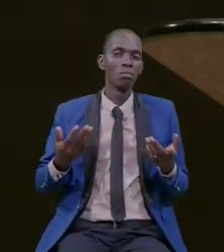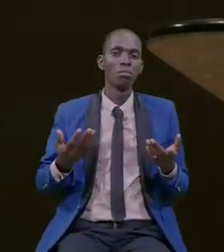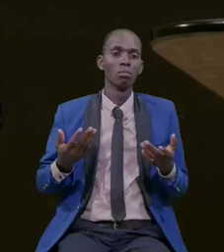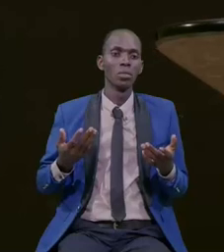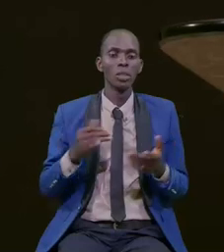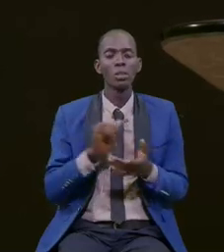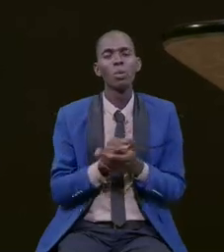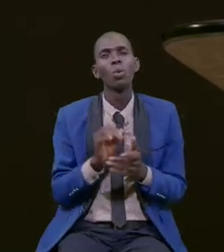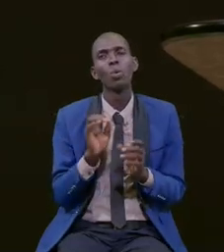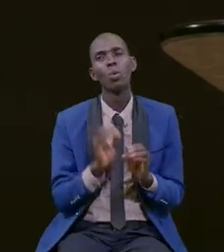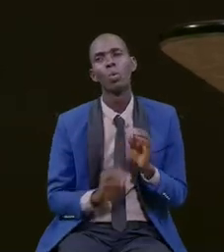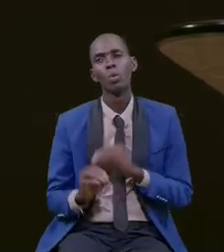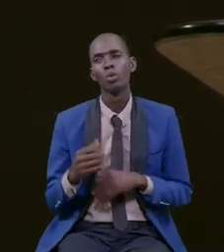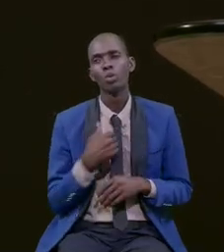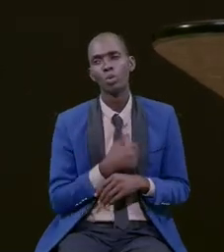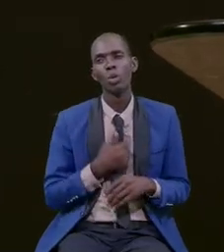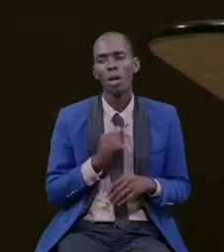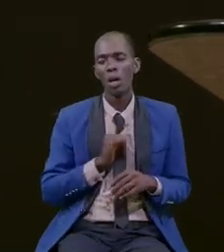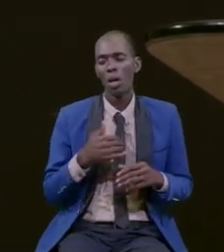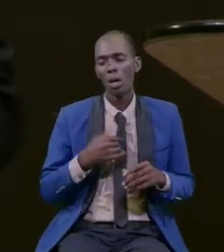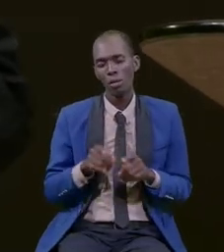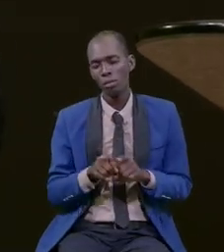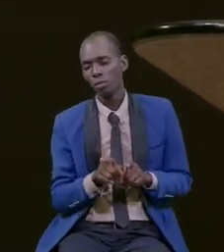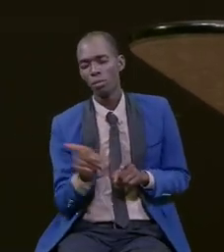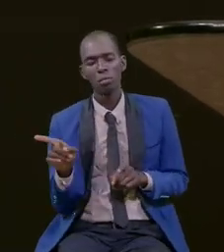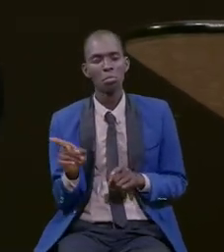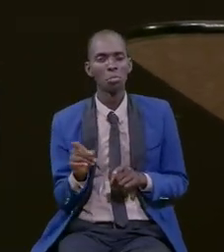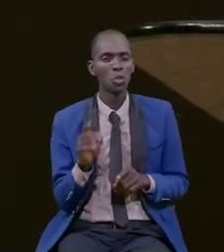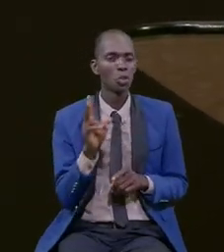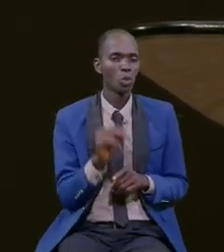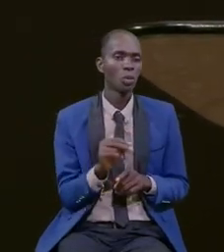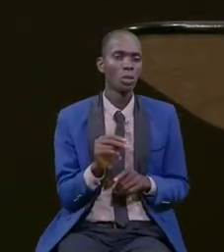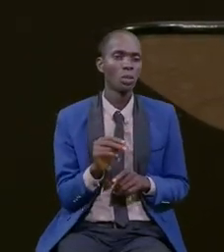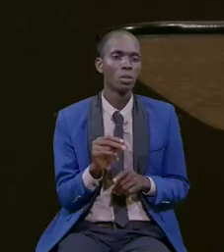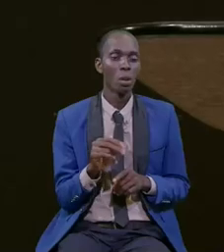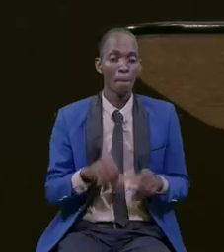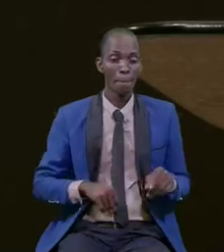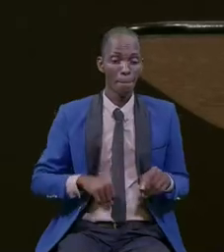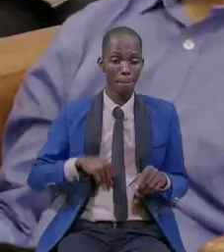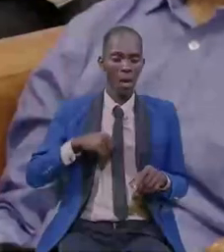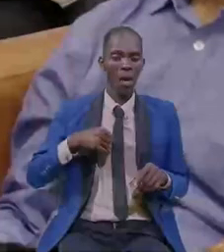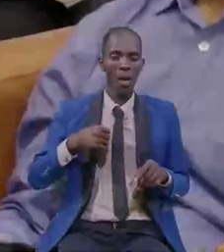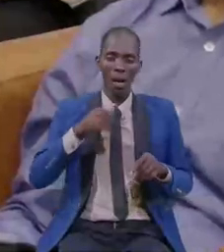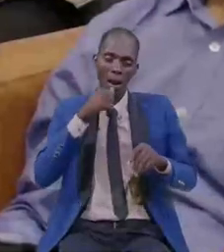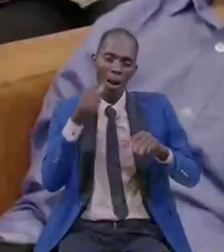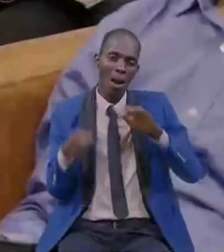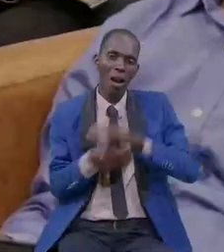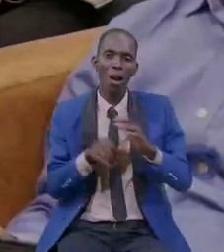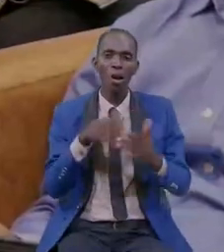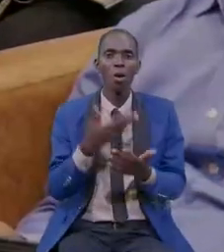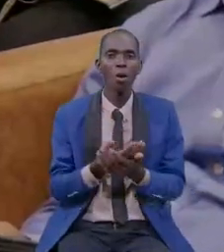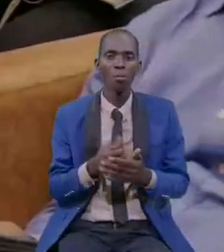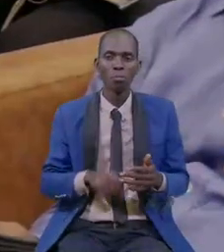n'ai pas je suis parti très loin j'ai perdu le chemin non il ne l'a pas fait la l'orgueil a tout couvert